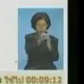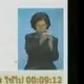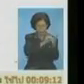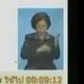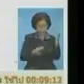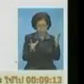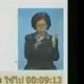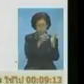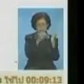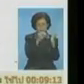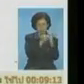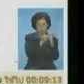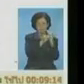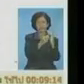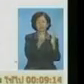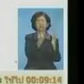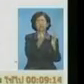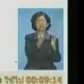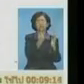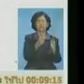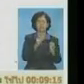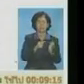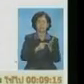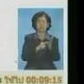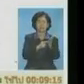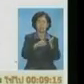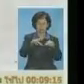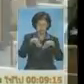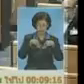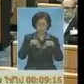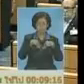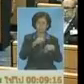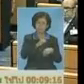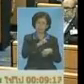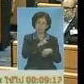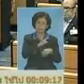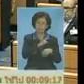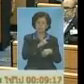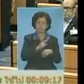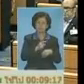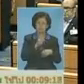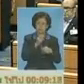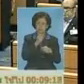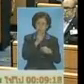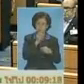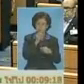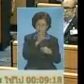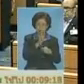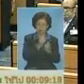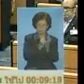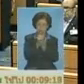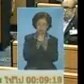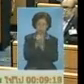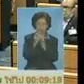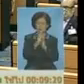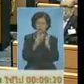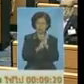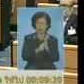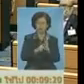เดียวนะครับเป็นคนเสนอเห็นชอบเองแล้วก็บอกโครงการที่ชอบโดยกฎหมายสมควรนะครับที่ต้องล